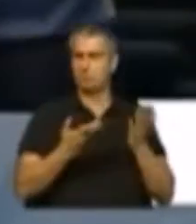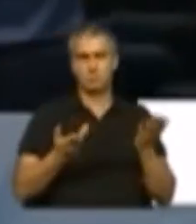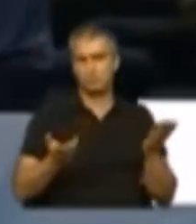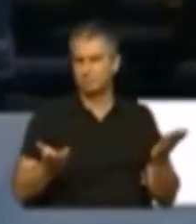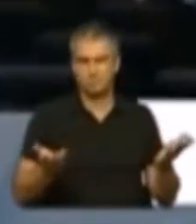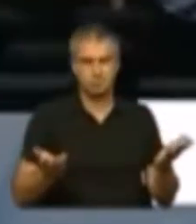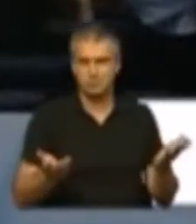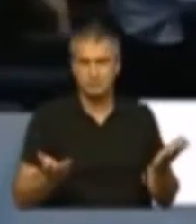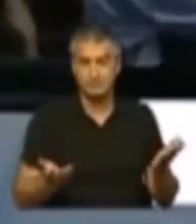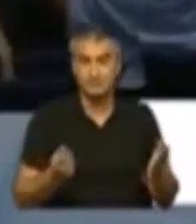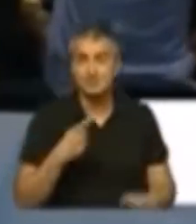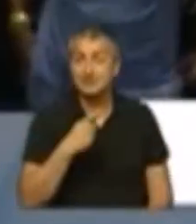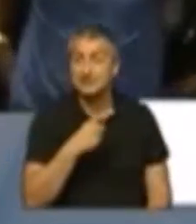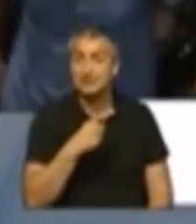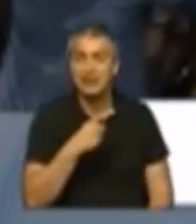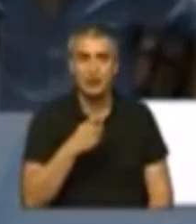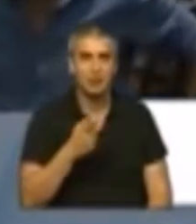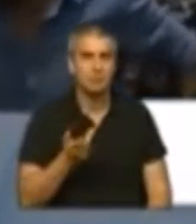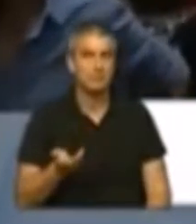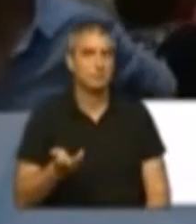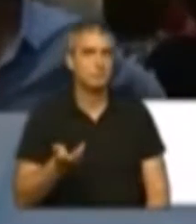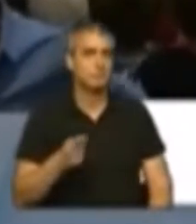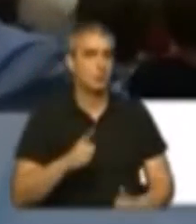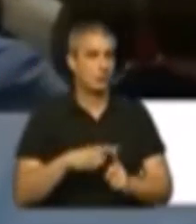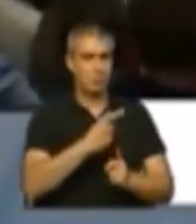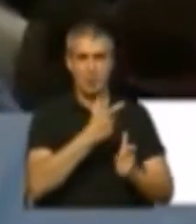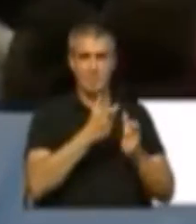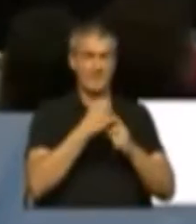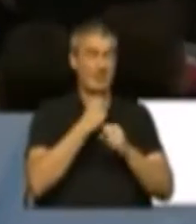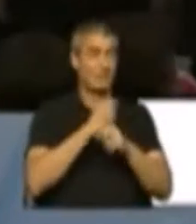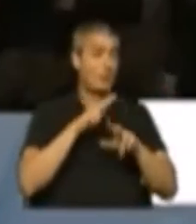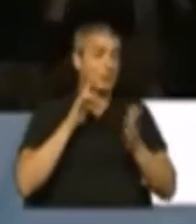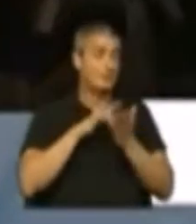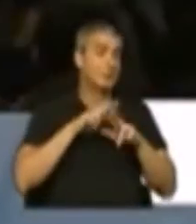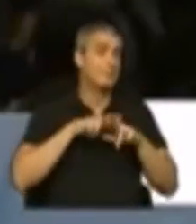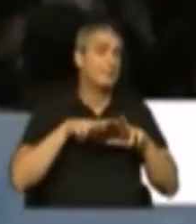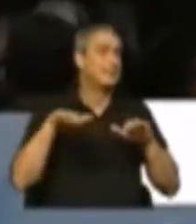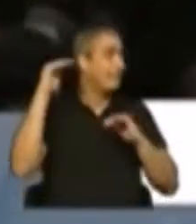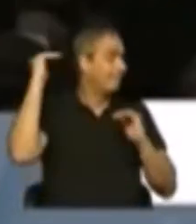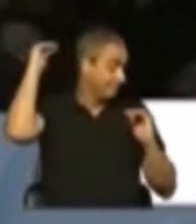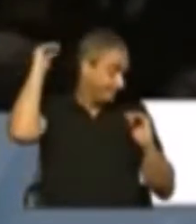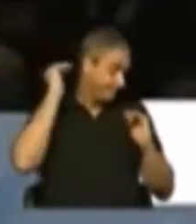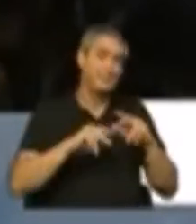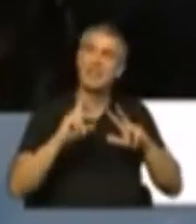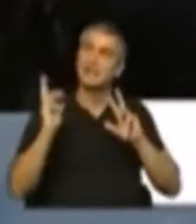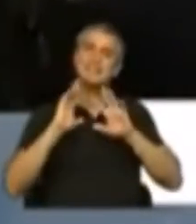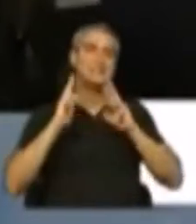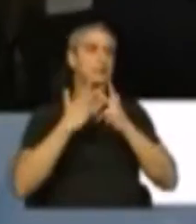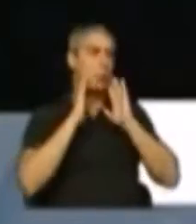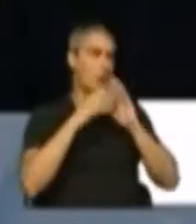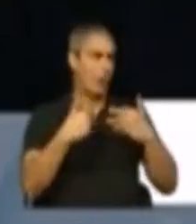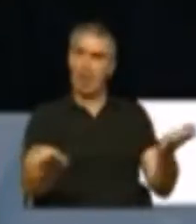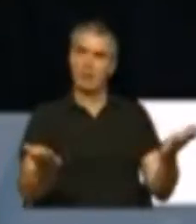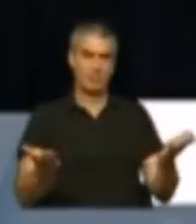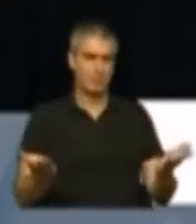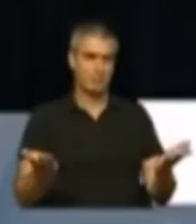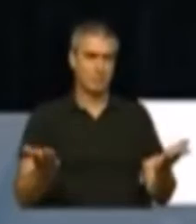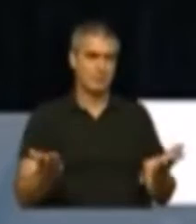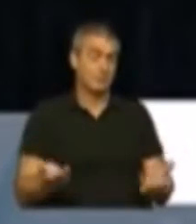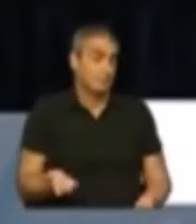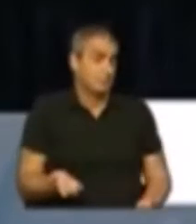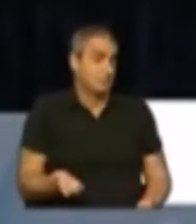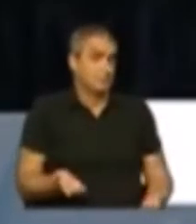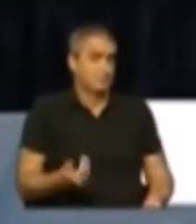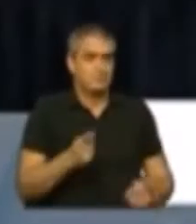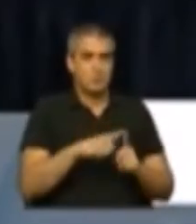הזה בשיאו של גם שפל של מפלגת העבודה מבחינת האמון הציבורי, אני חושבת שזאת פשוט, יש